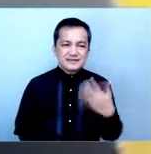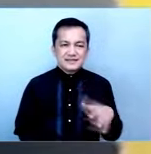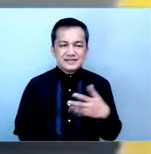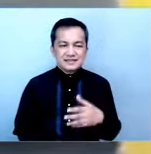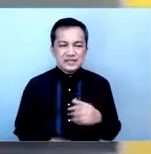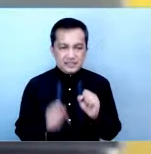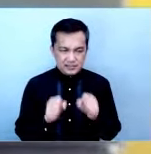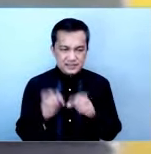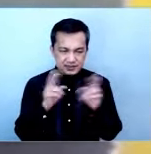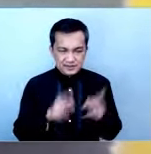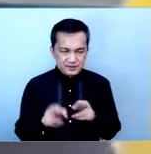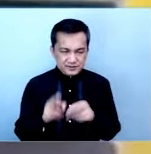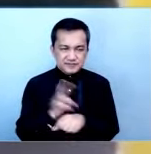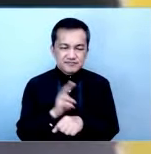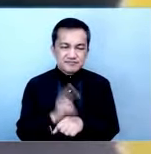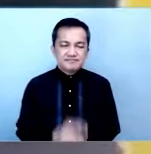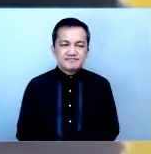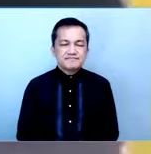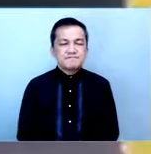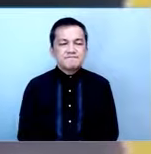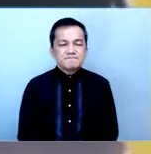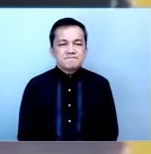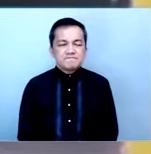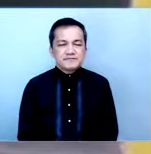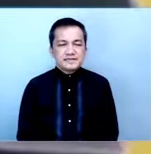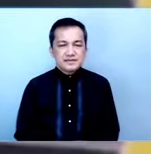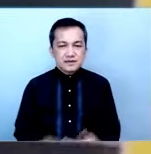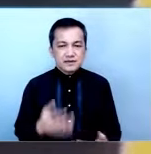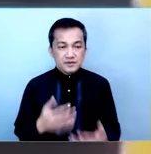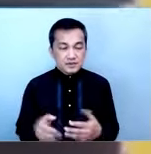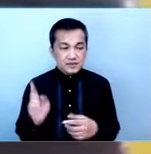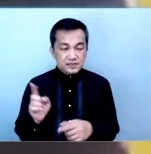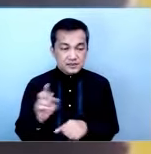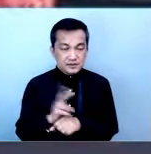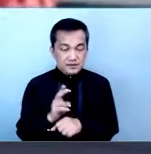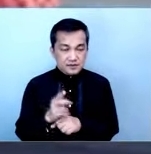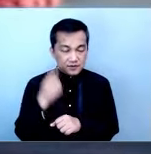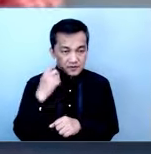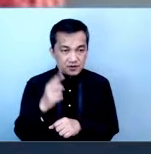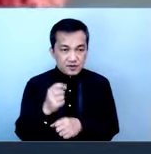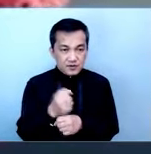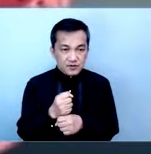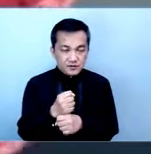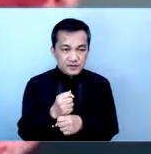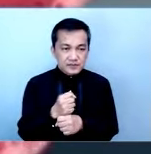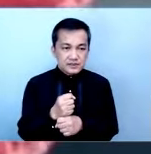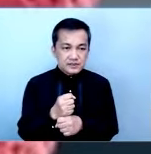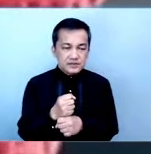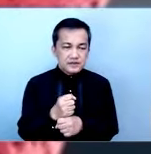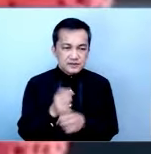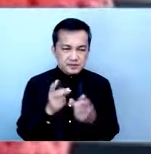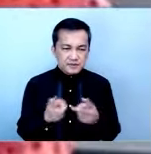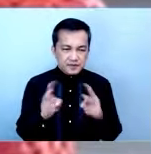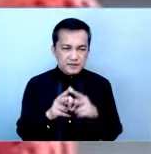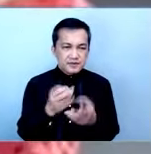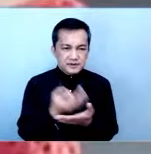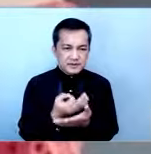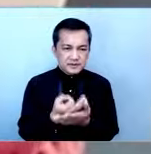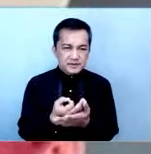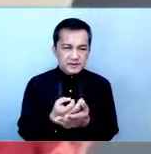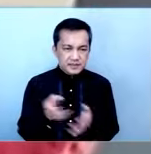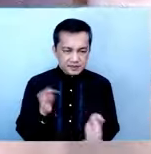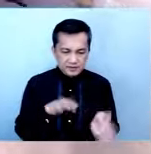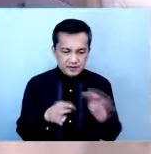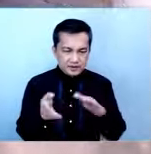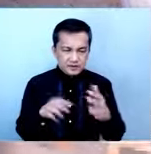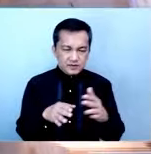container. Yes. Yun nga, kahit yung iba yung mug, parang, ginagamit namin ito for coffee. So, there's really value for money. Then, the packaging is